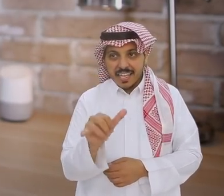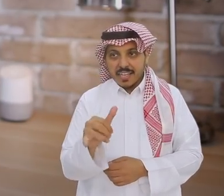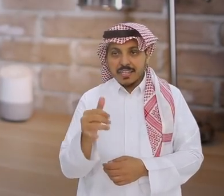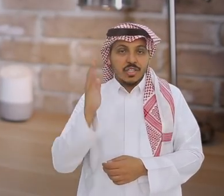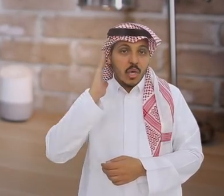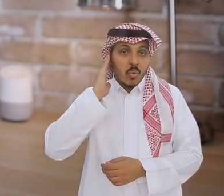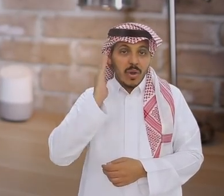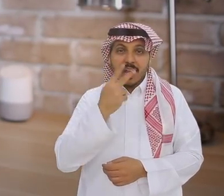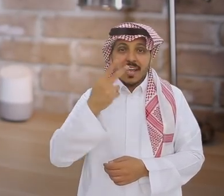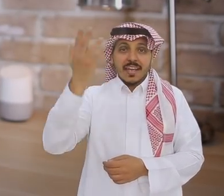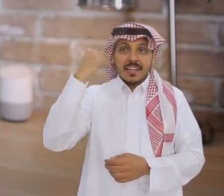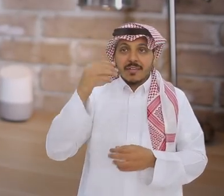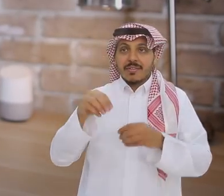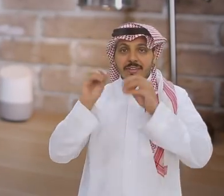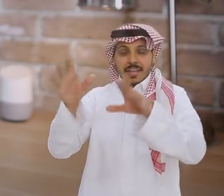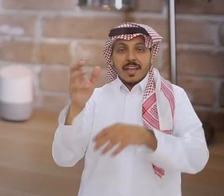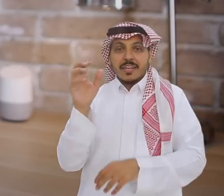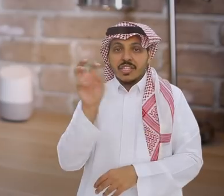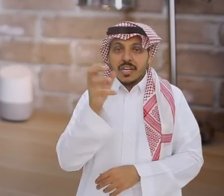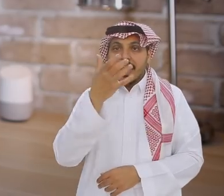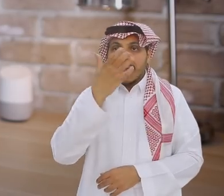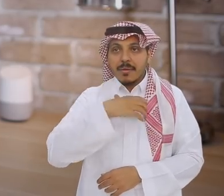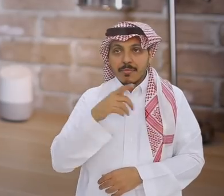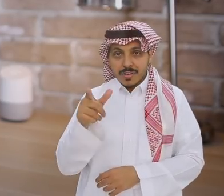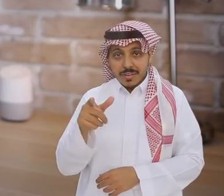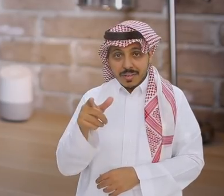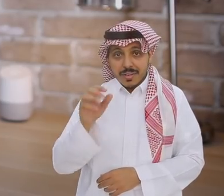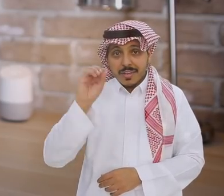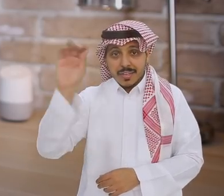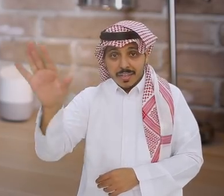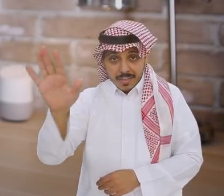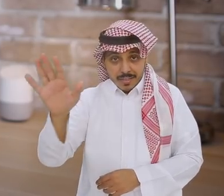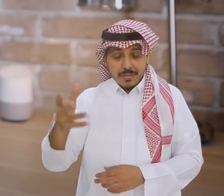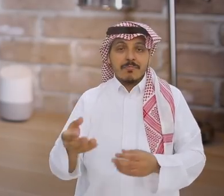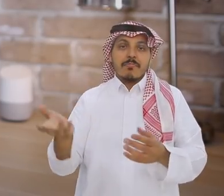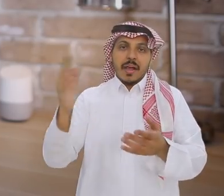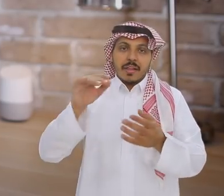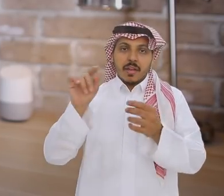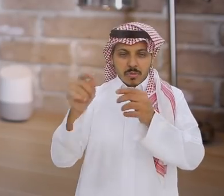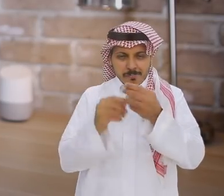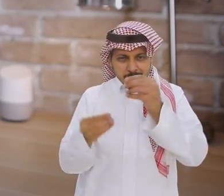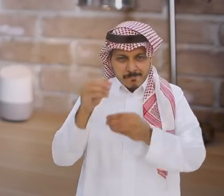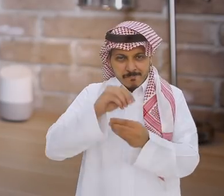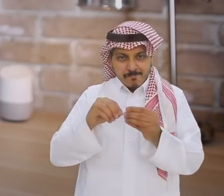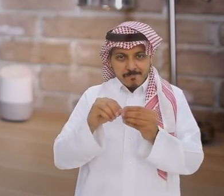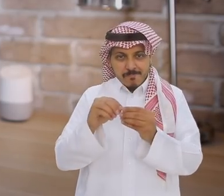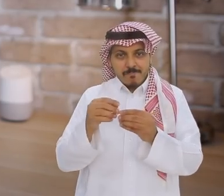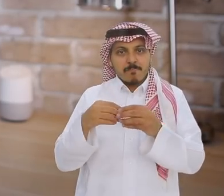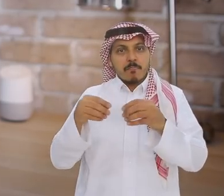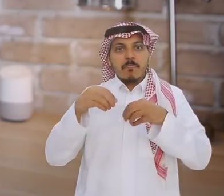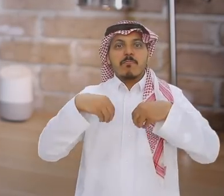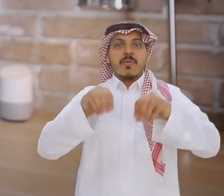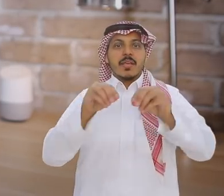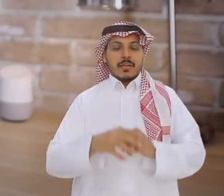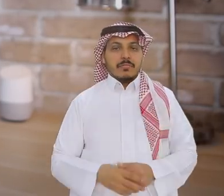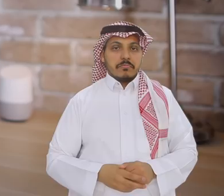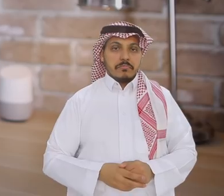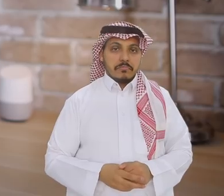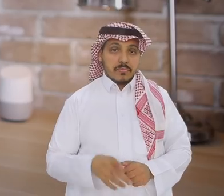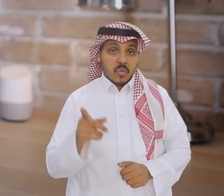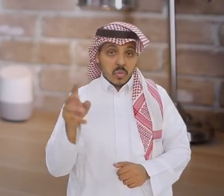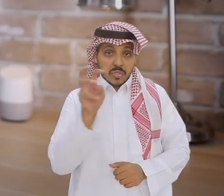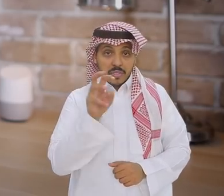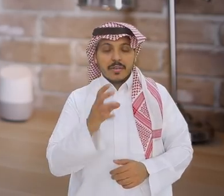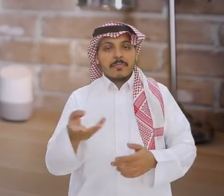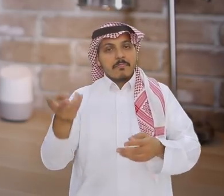عطيه لابل، ابل حتفكك منه قطع وحتحطها في جهاز جديد وترجع تبيعه. اوكي خيارك وش كان؟ نرجع